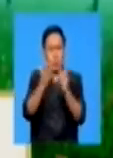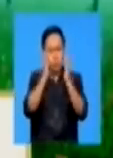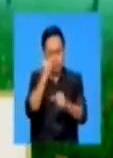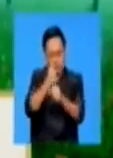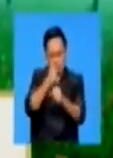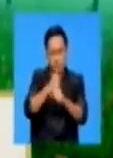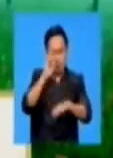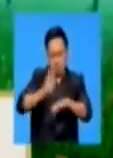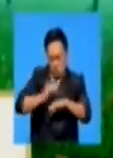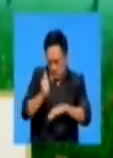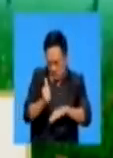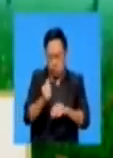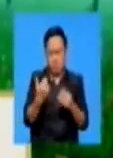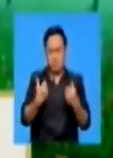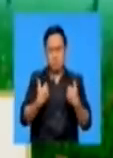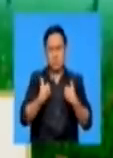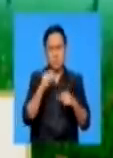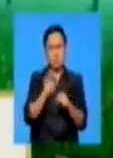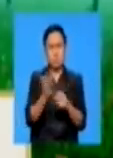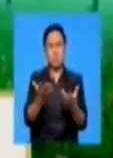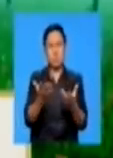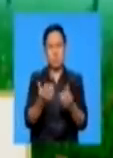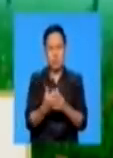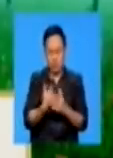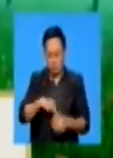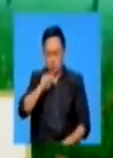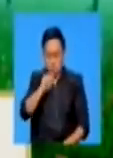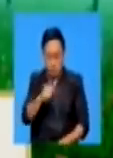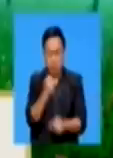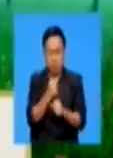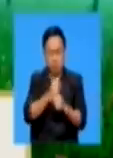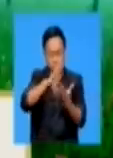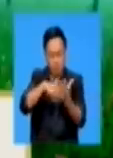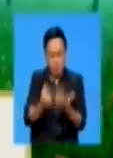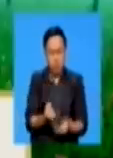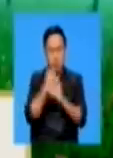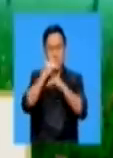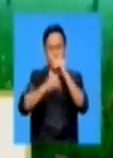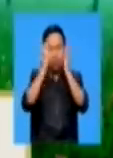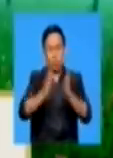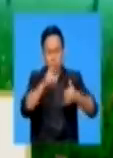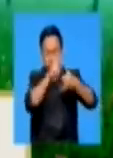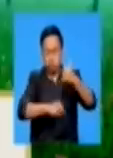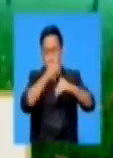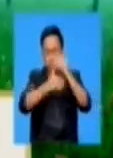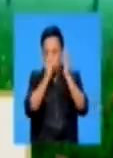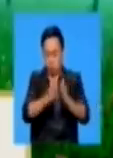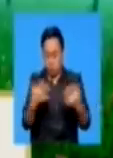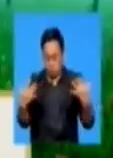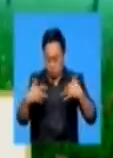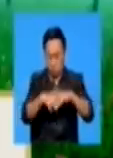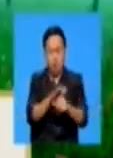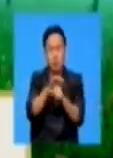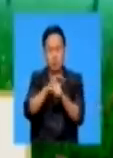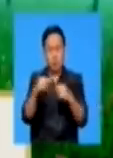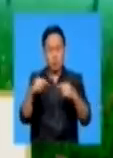ทั้งสิ้นก็ได้เร่งรัดไปแล้วนะครับถ้าไม่งั้นแล้วเราผลิตแรงงานไม่เพียงพอเนี่ยมันก็จะไม่ตอบสนองต่อการขยายตัวของเรา